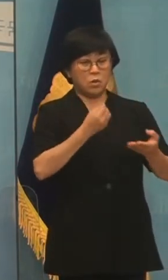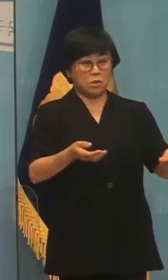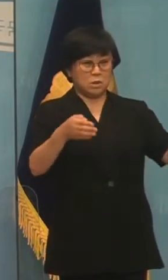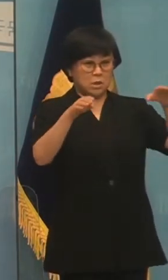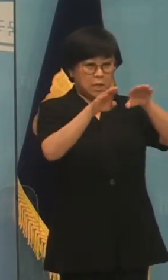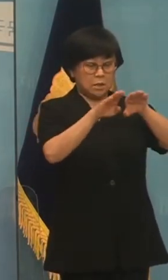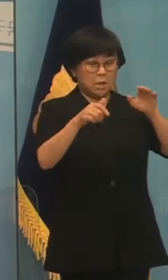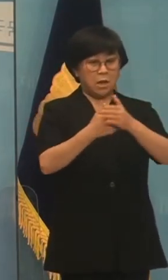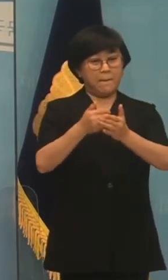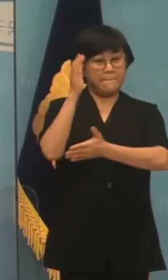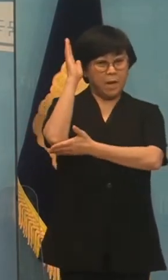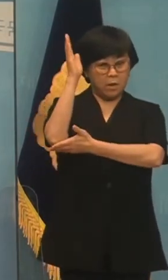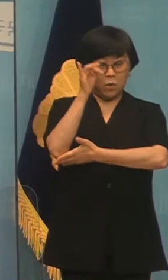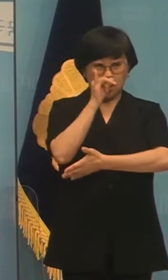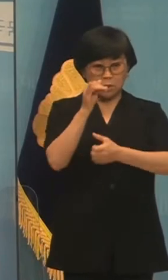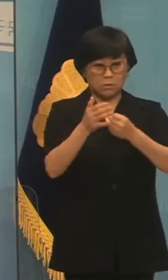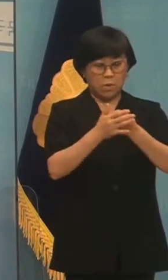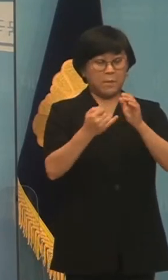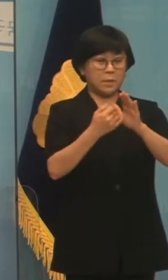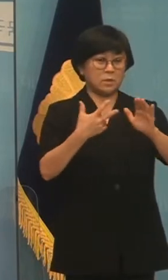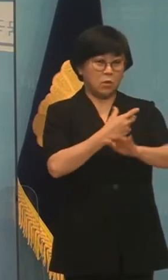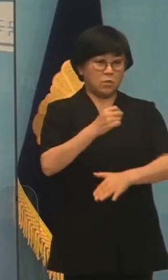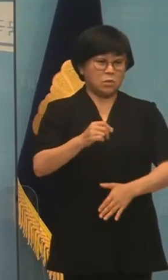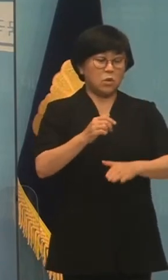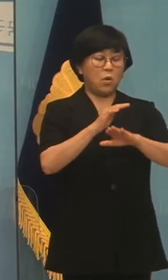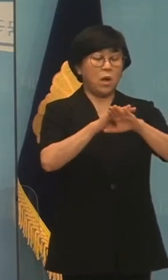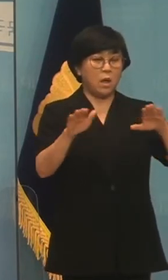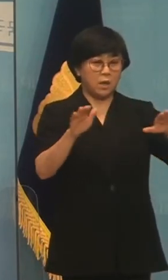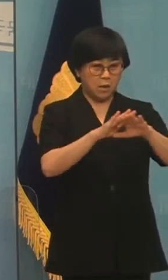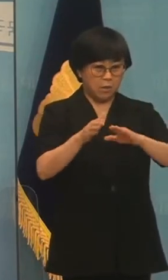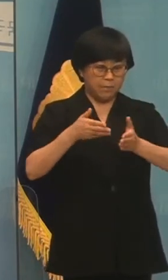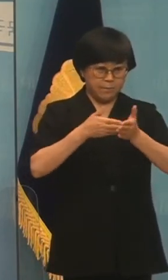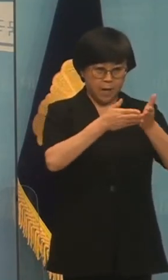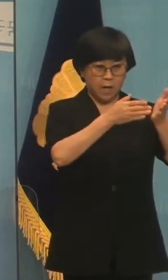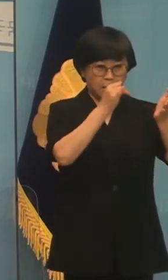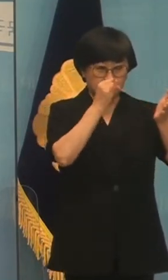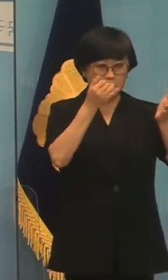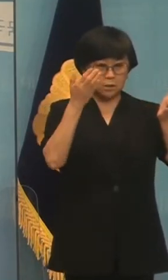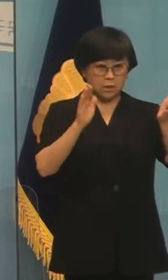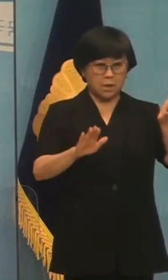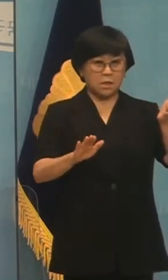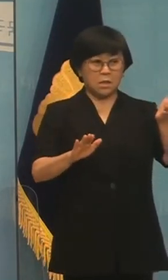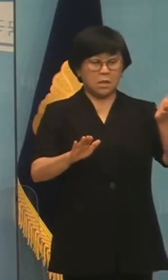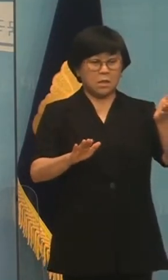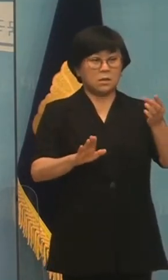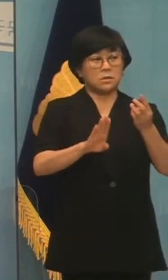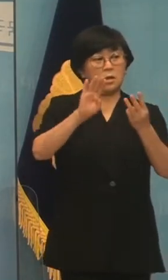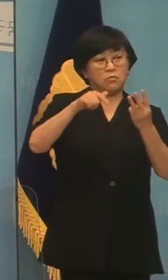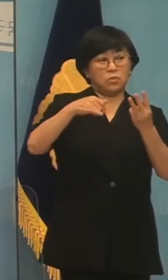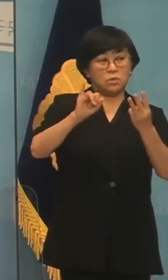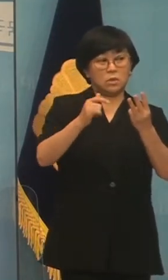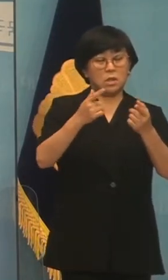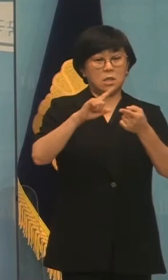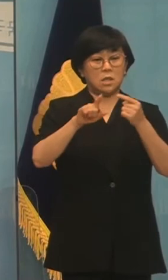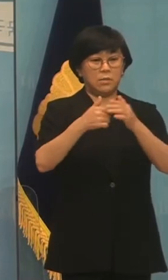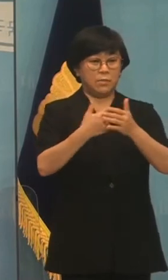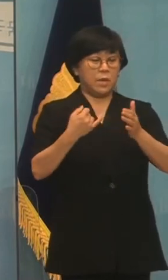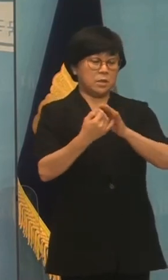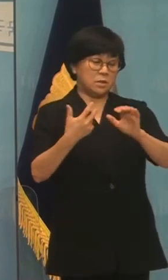단체가 성명까지 내면서 백신 접종 대책 마련을 요구했음에도 불구하고 3분기 백신